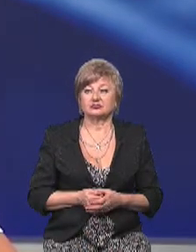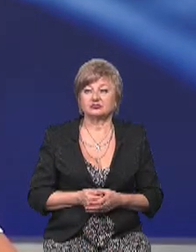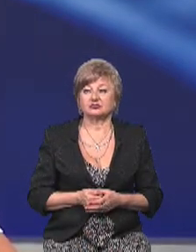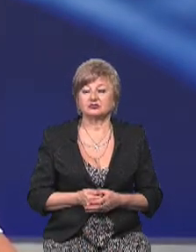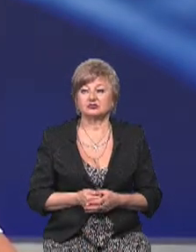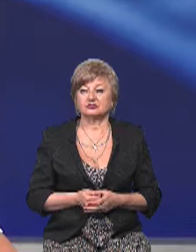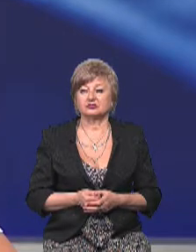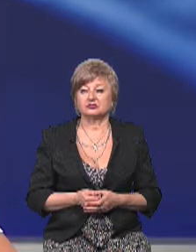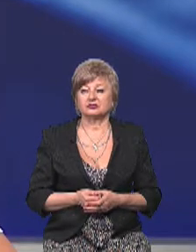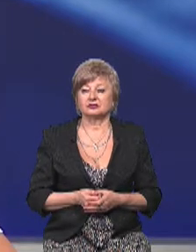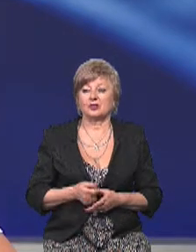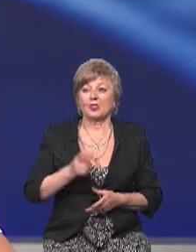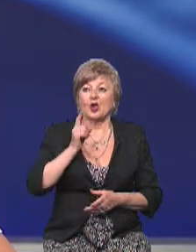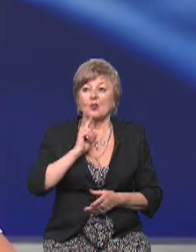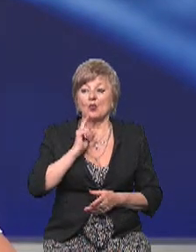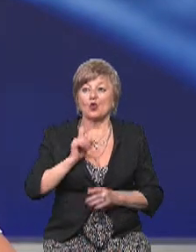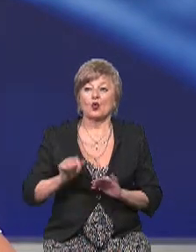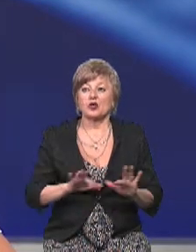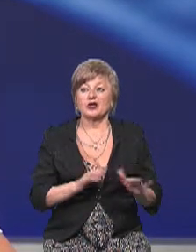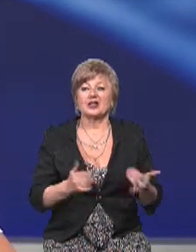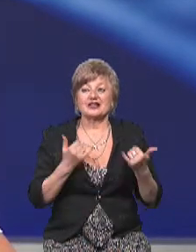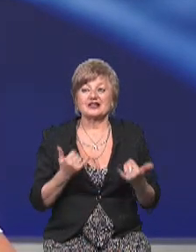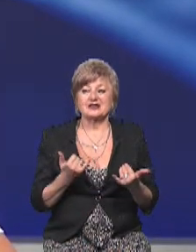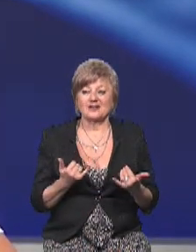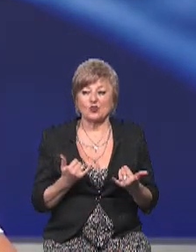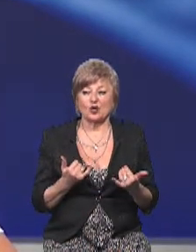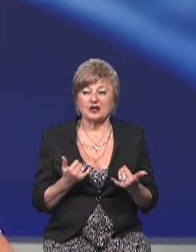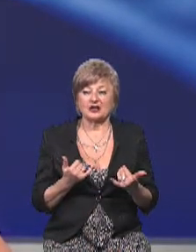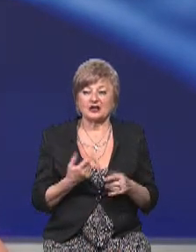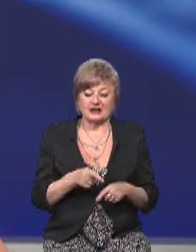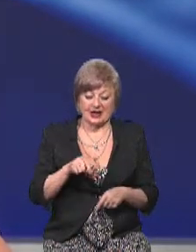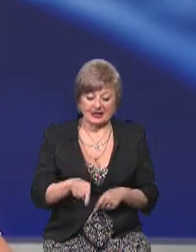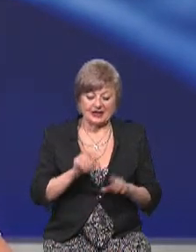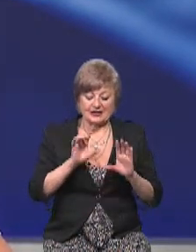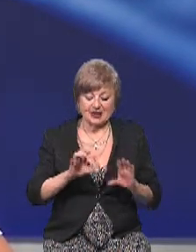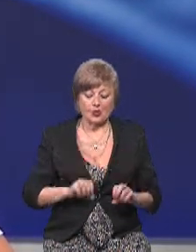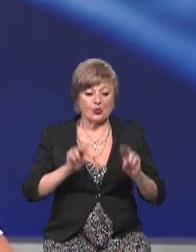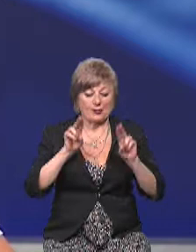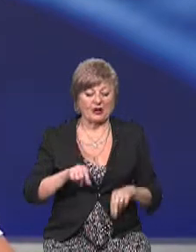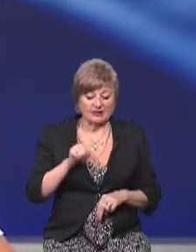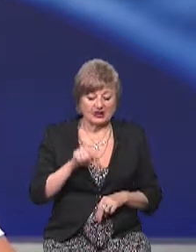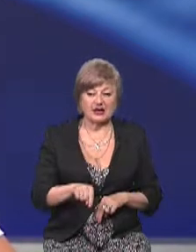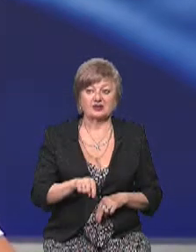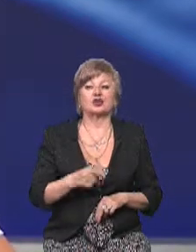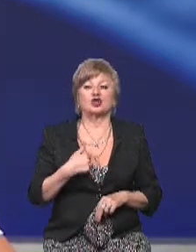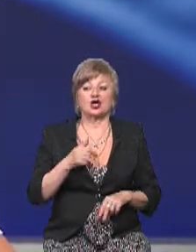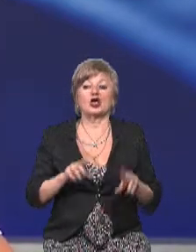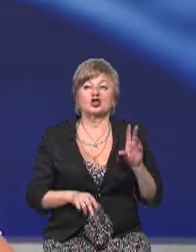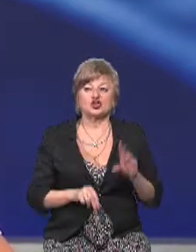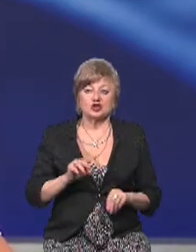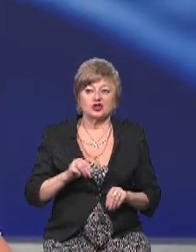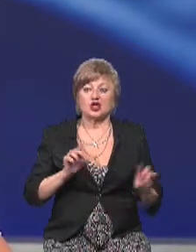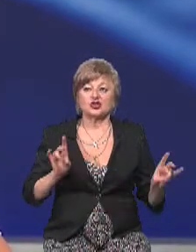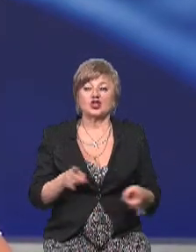тоді, поки діє, на сьогодні діє цей закон, ці правила, то я вважаю, що не